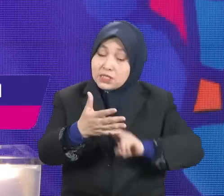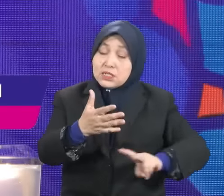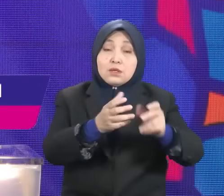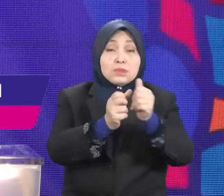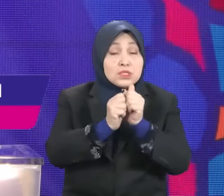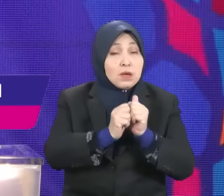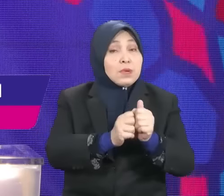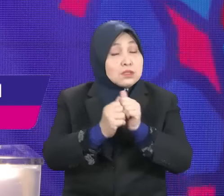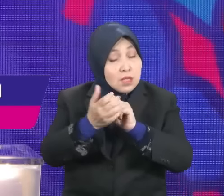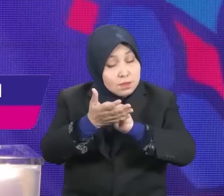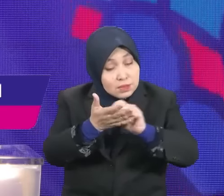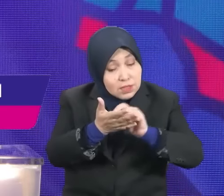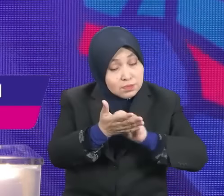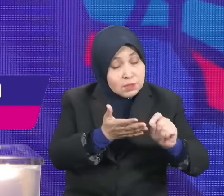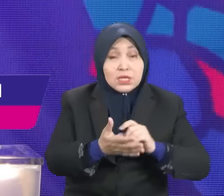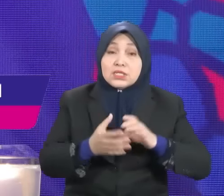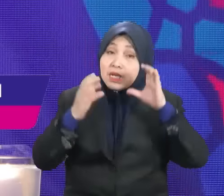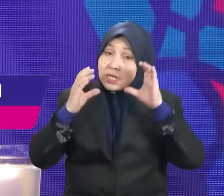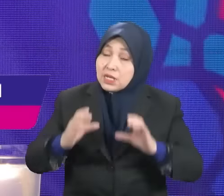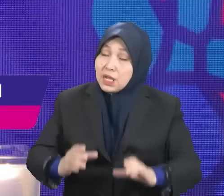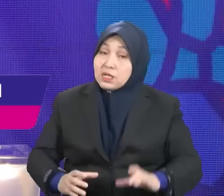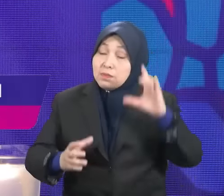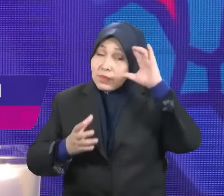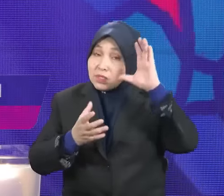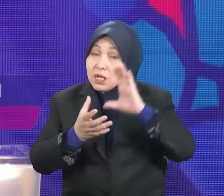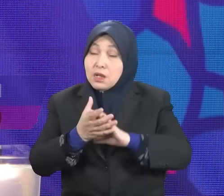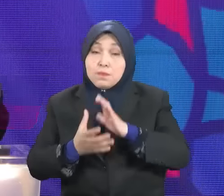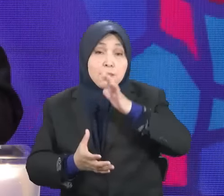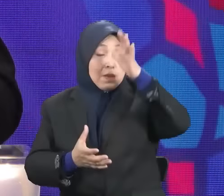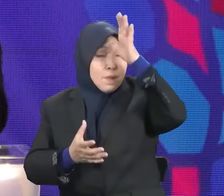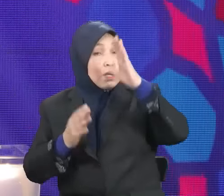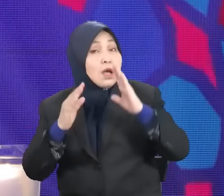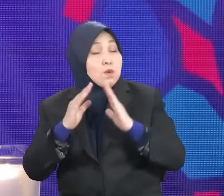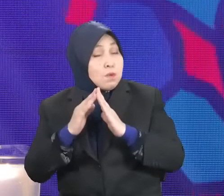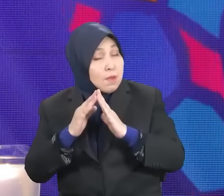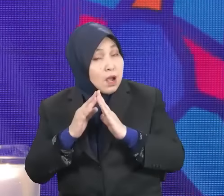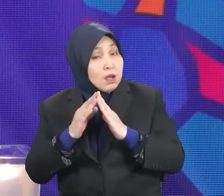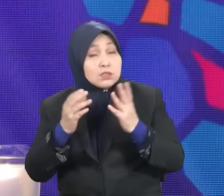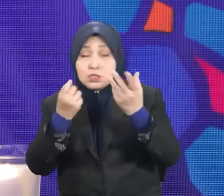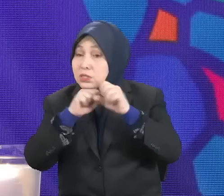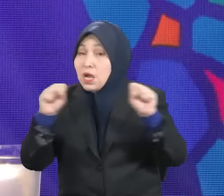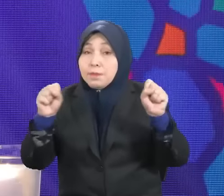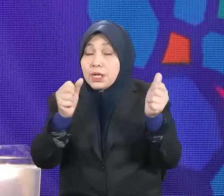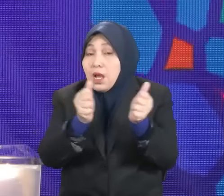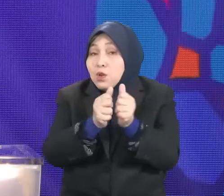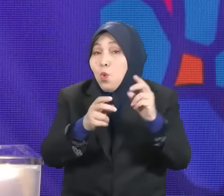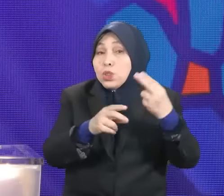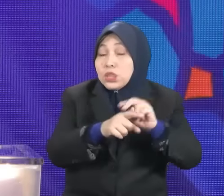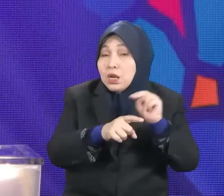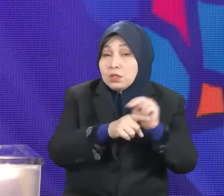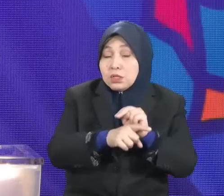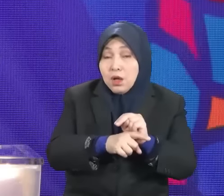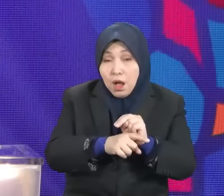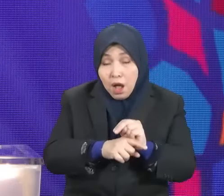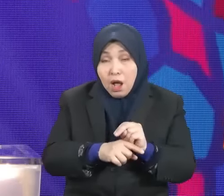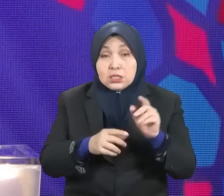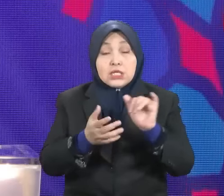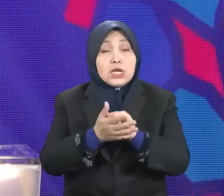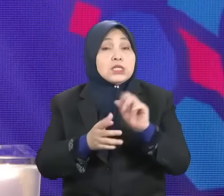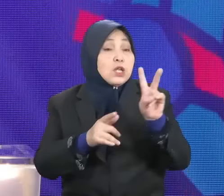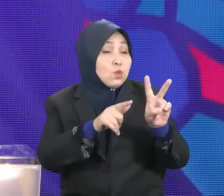mencatat dan sebagainya Saya yakin memang Siap dengan nota-notanya satu bulan kosong atau kosong ini